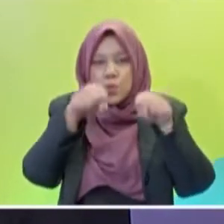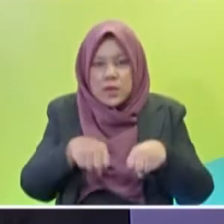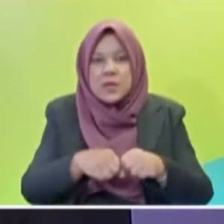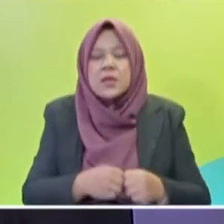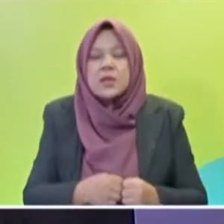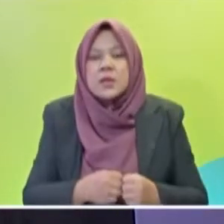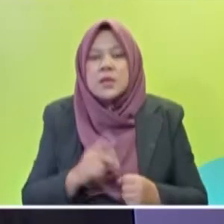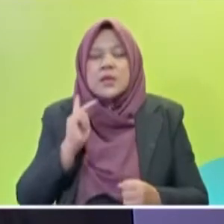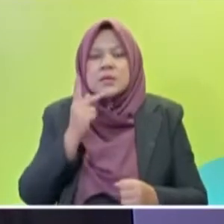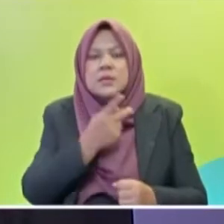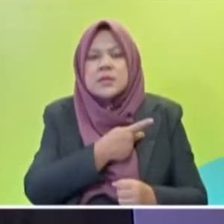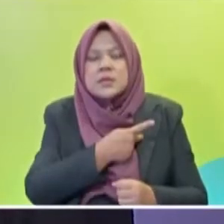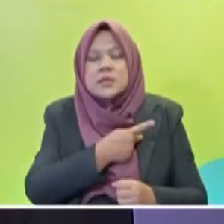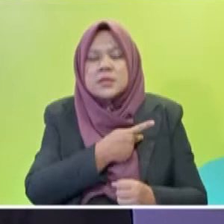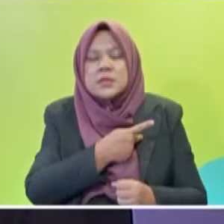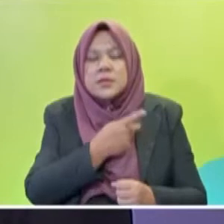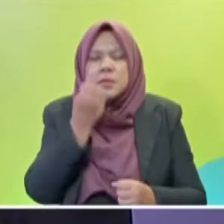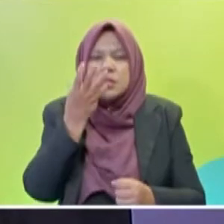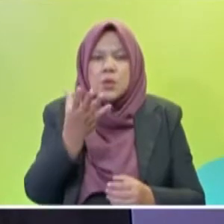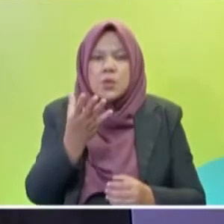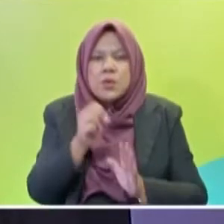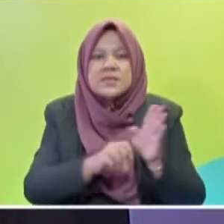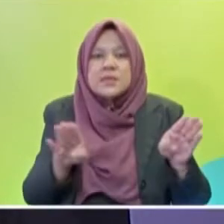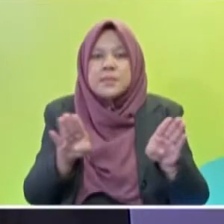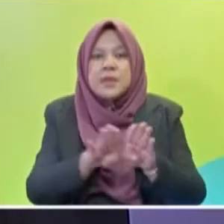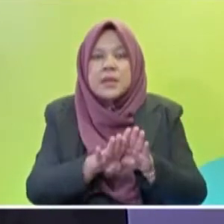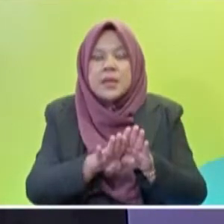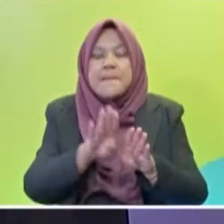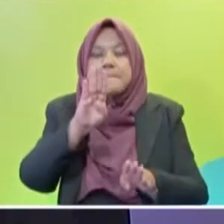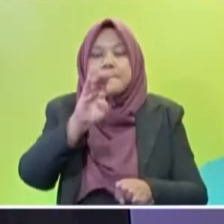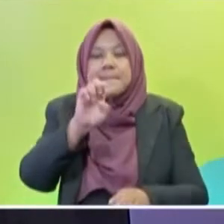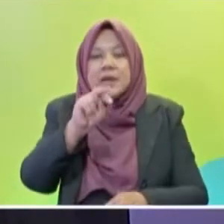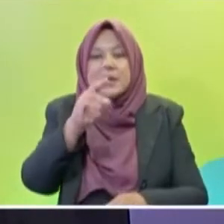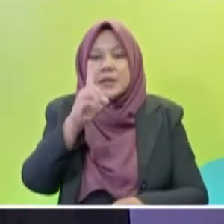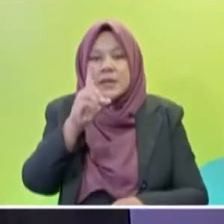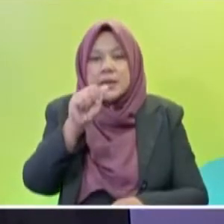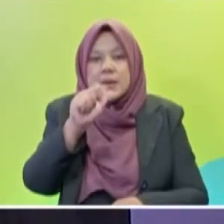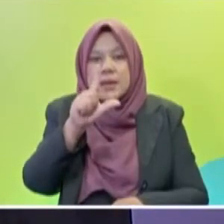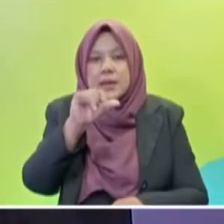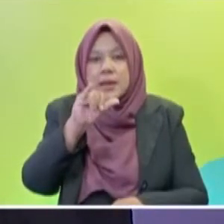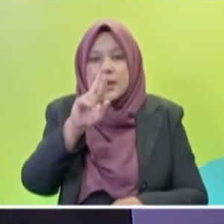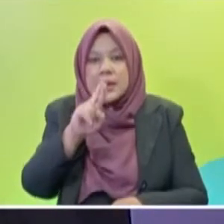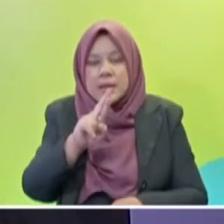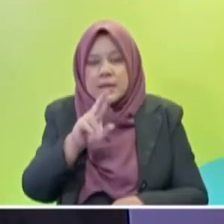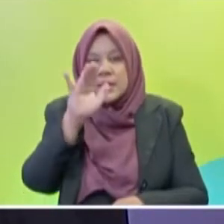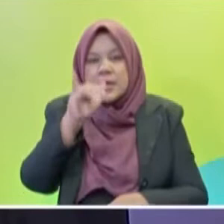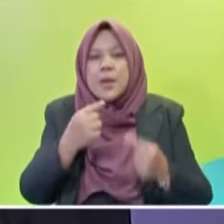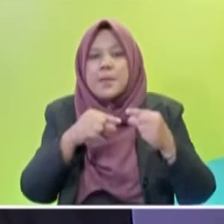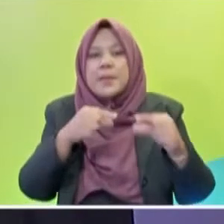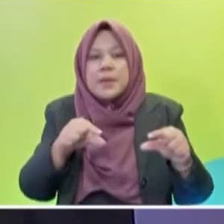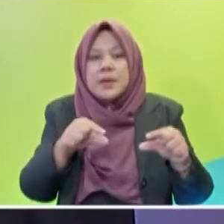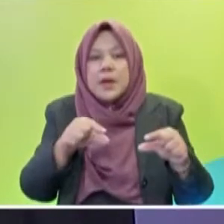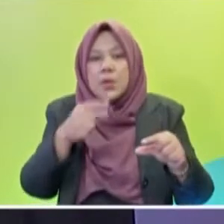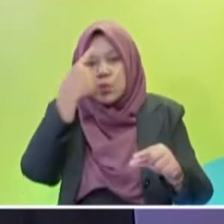kita katakan sebagai apel benda-benda liang bergerak untuk mengangkat beban atau menggerakkan